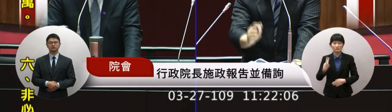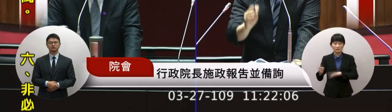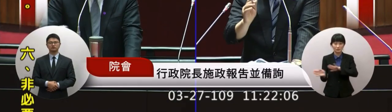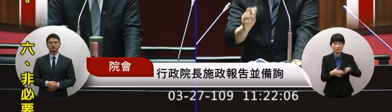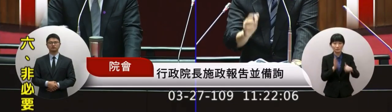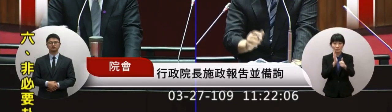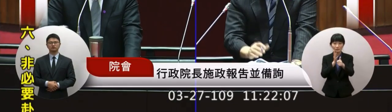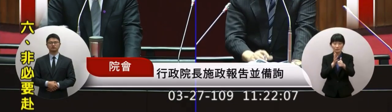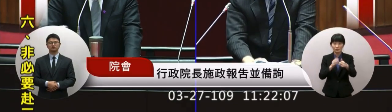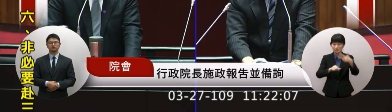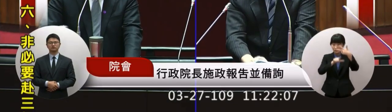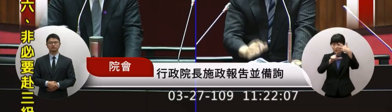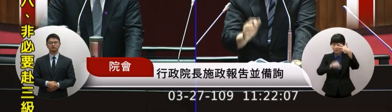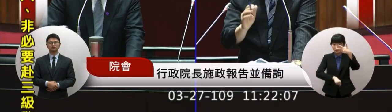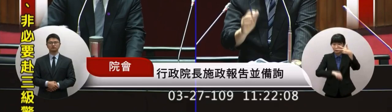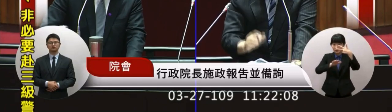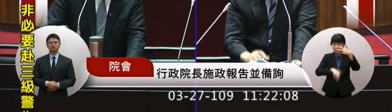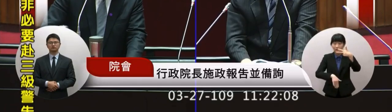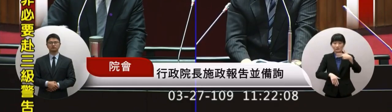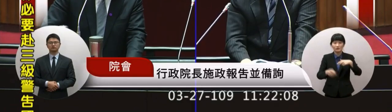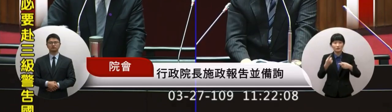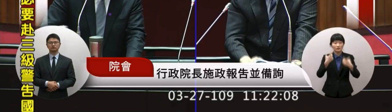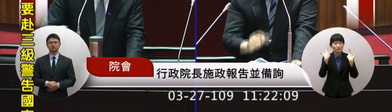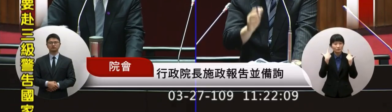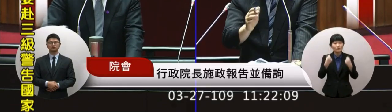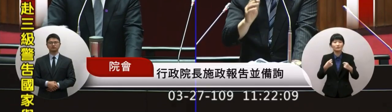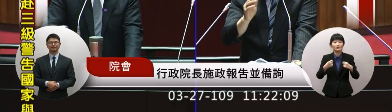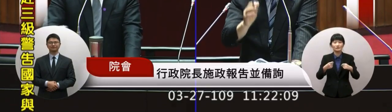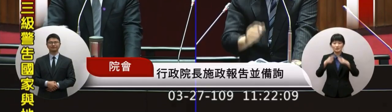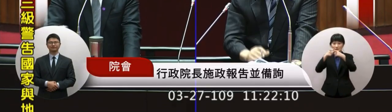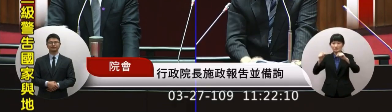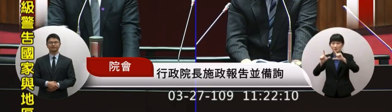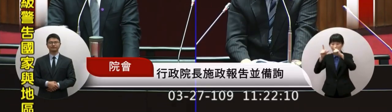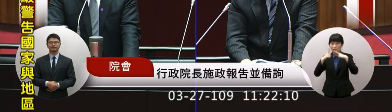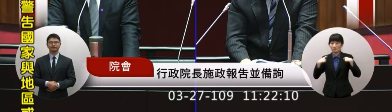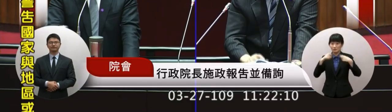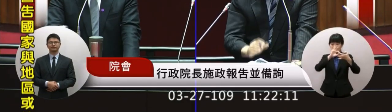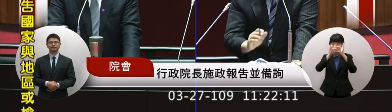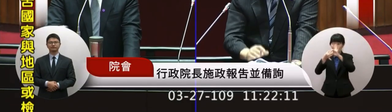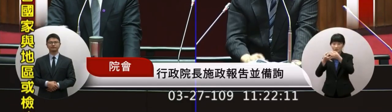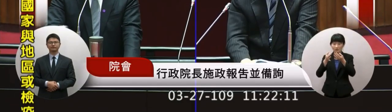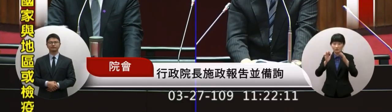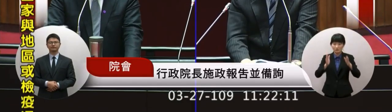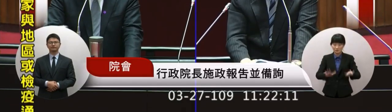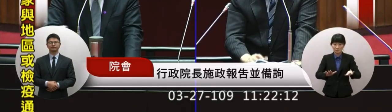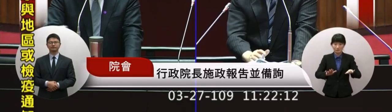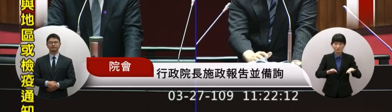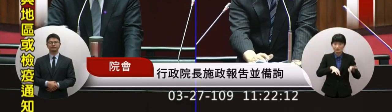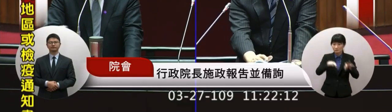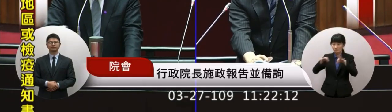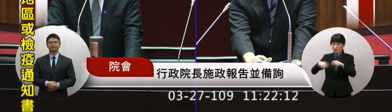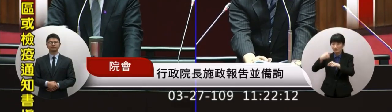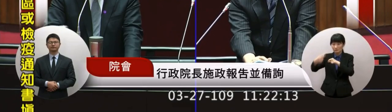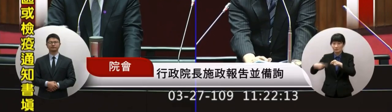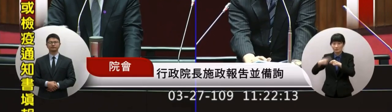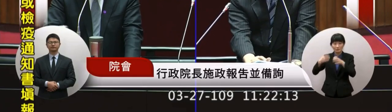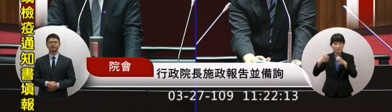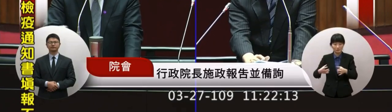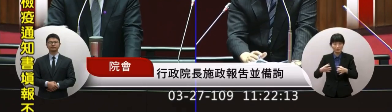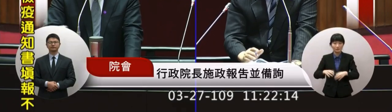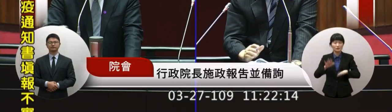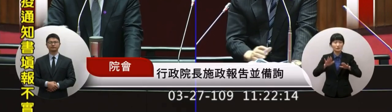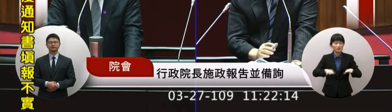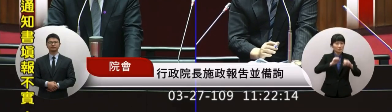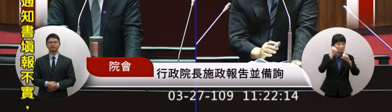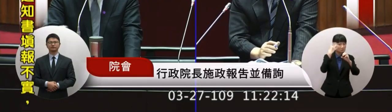啊，因为七月下旬本来要举办东京奥运，那已确定延长一年的举办。换言之啊，这个新